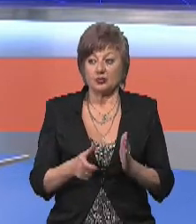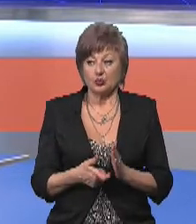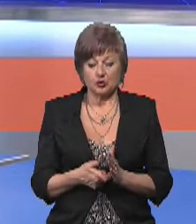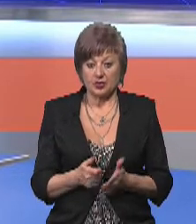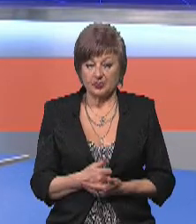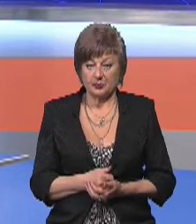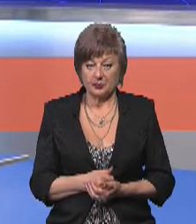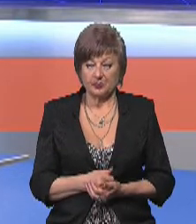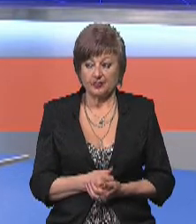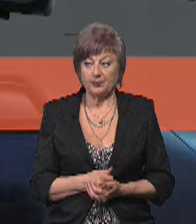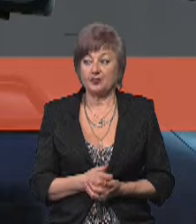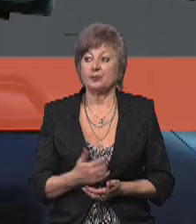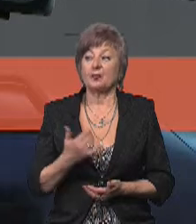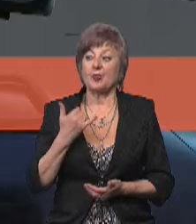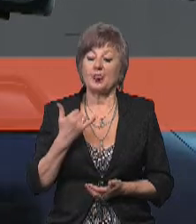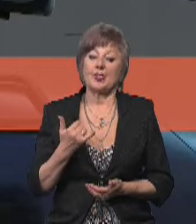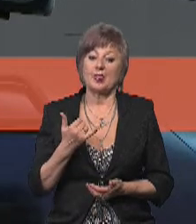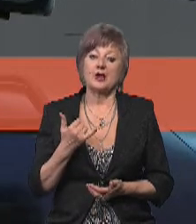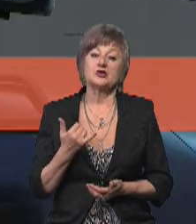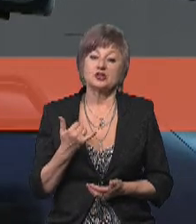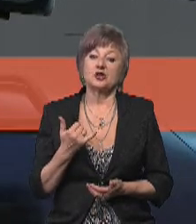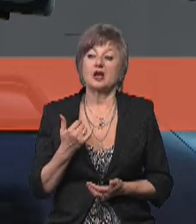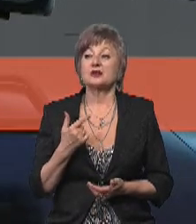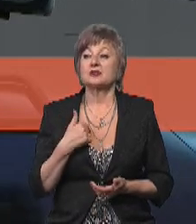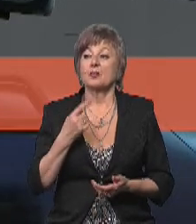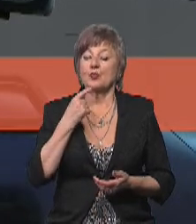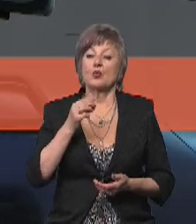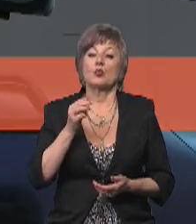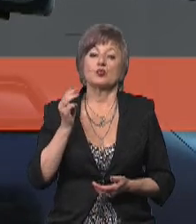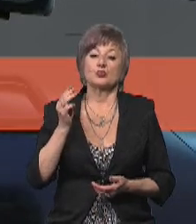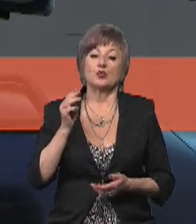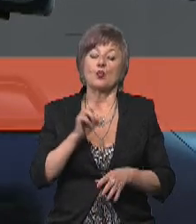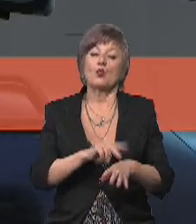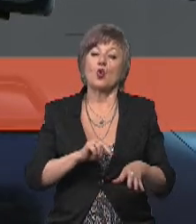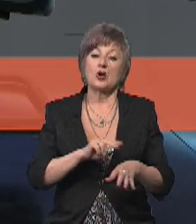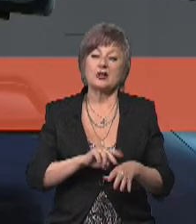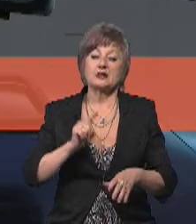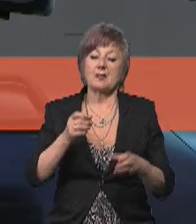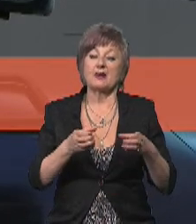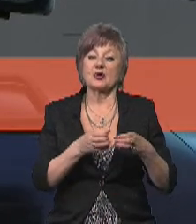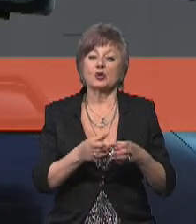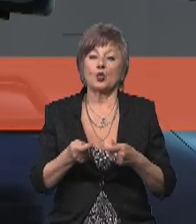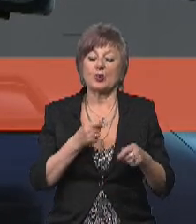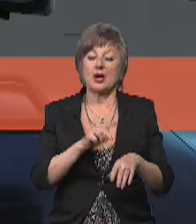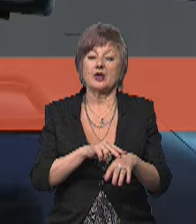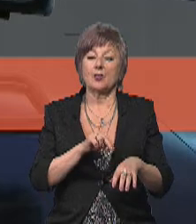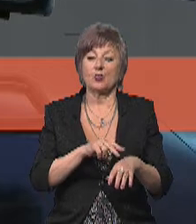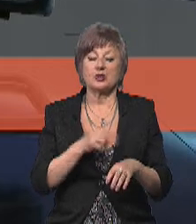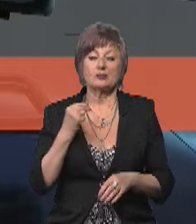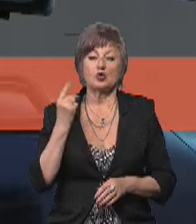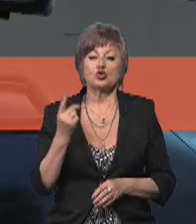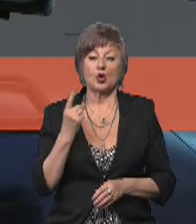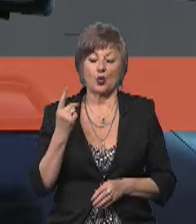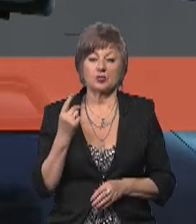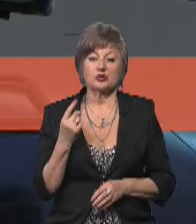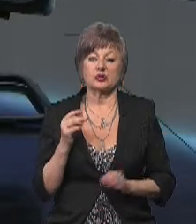особу? Я пропоную зараз послухати вашого колегу Володимира Шека, поліцейського 1-го батальйону управління патрульної поліції у Запорізькій